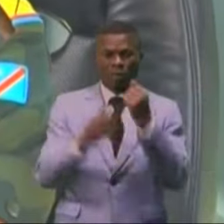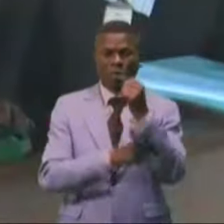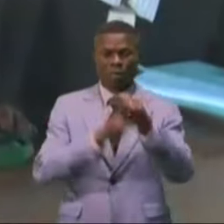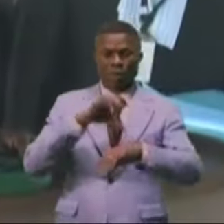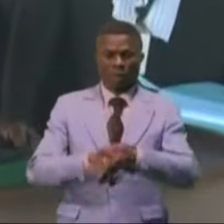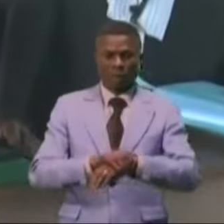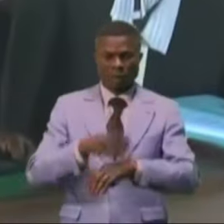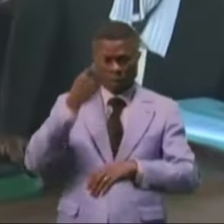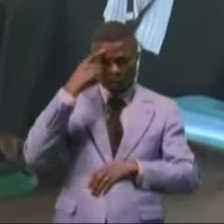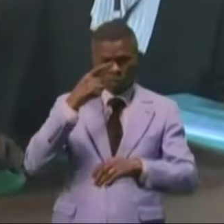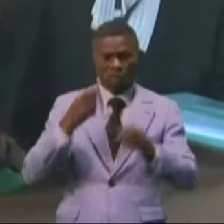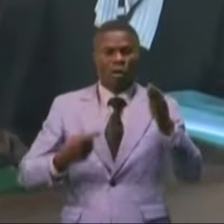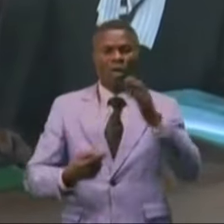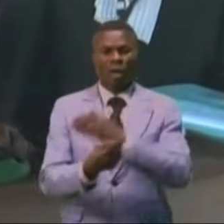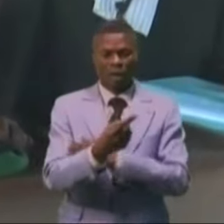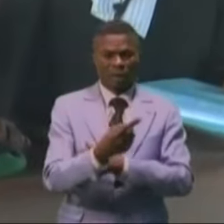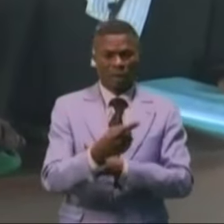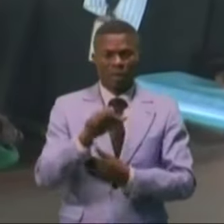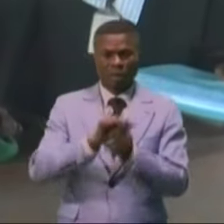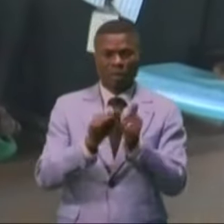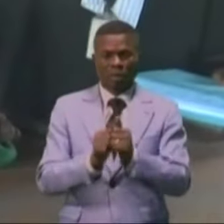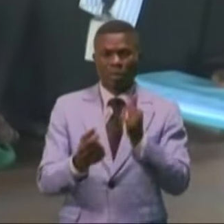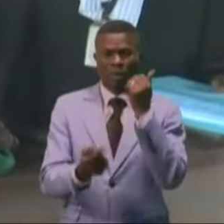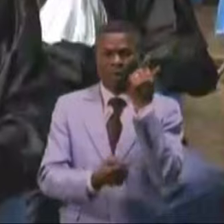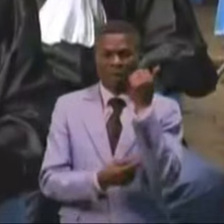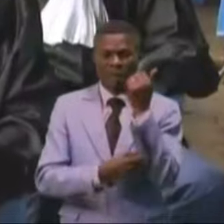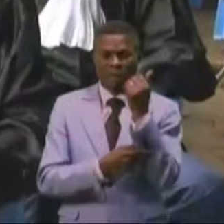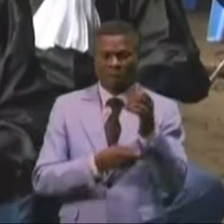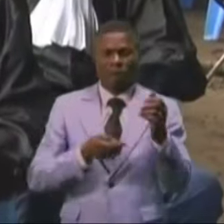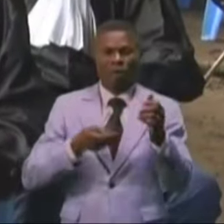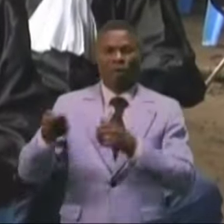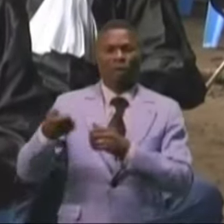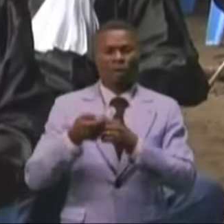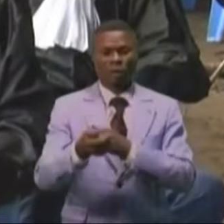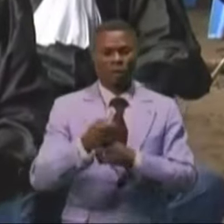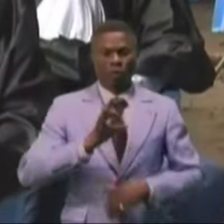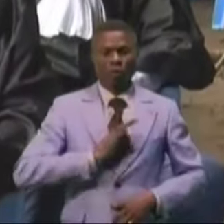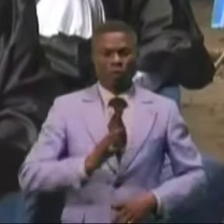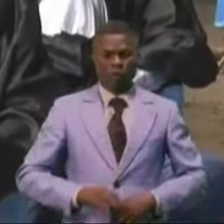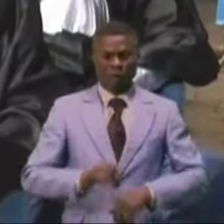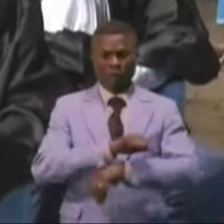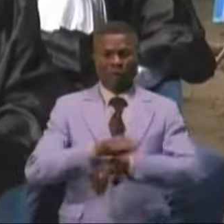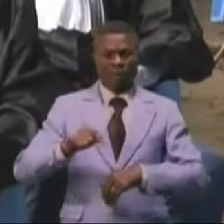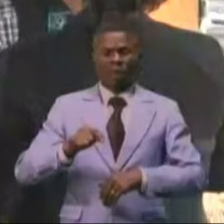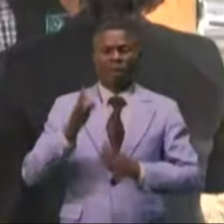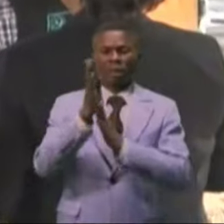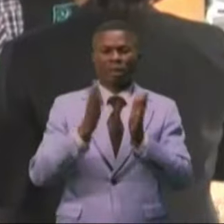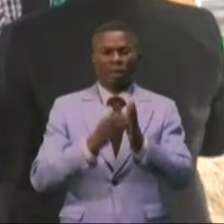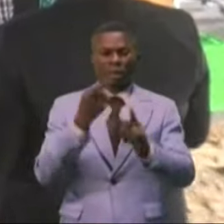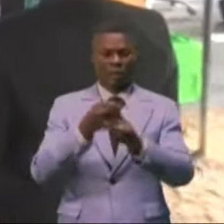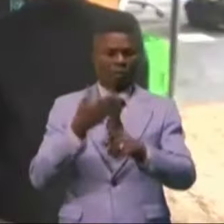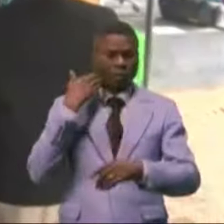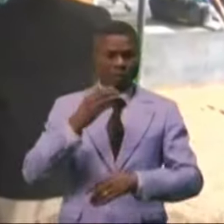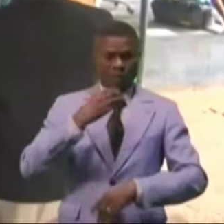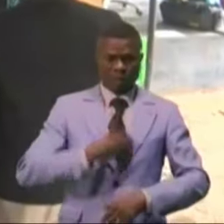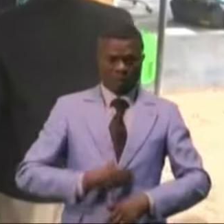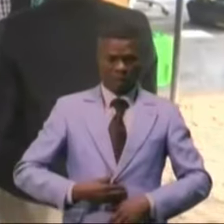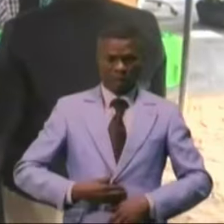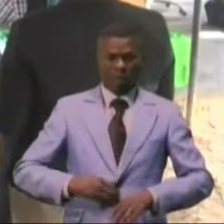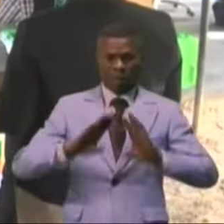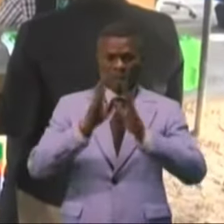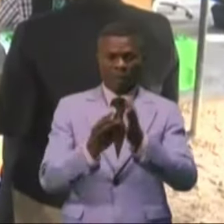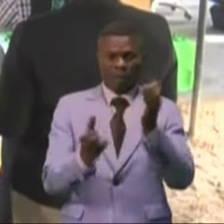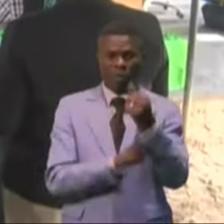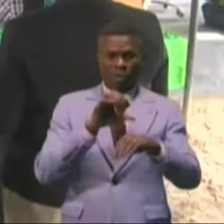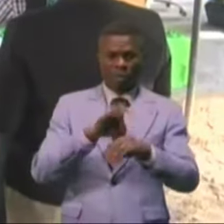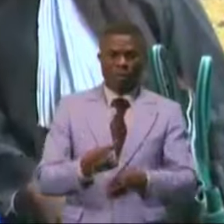ses chefs d'accusation à la suite de la tentative de déstabilisation des institutions le 19 mai dernier, les avocats des parties citées ont